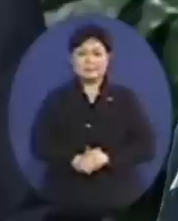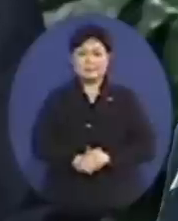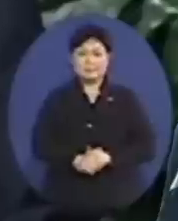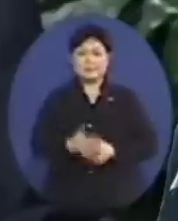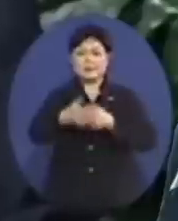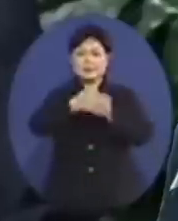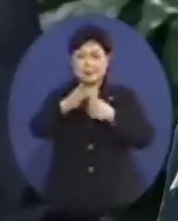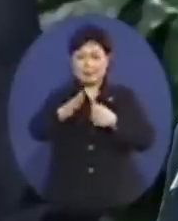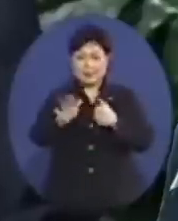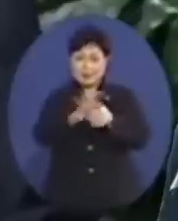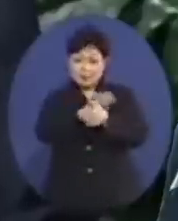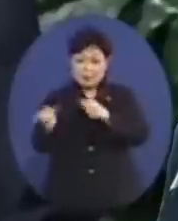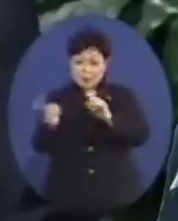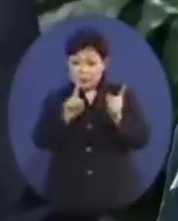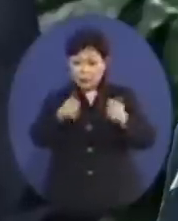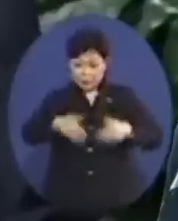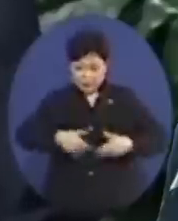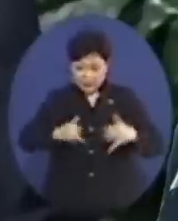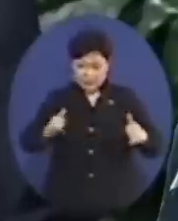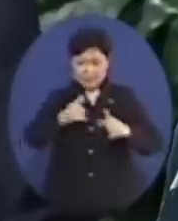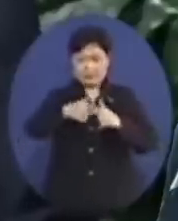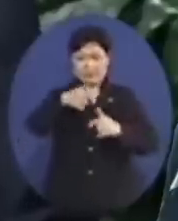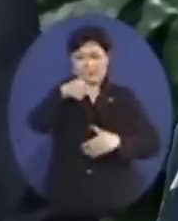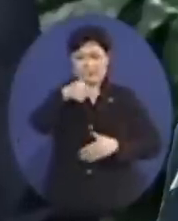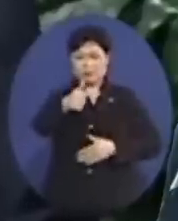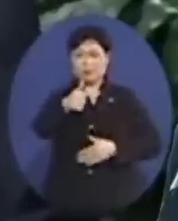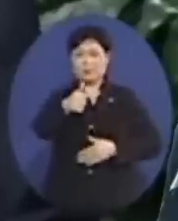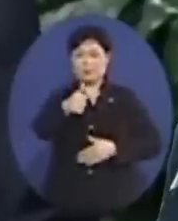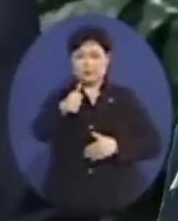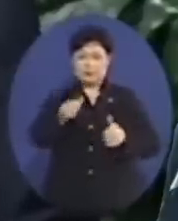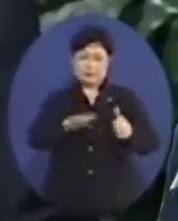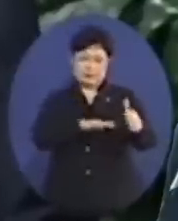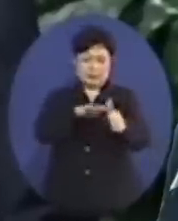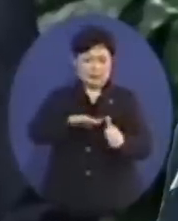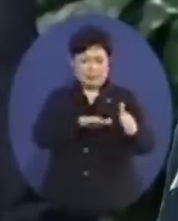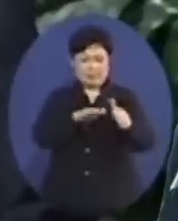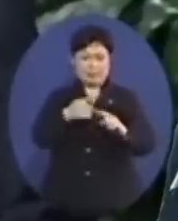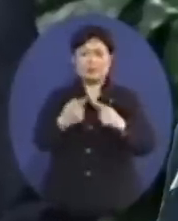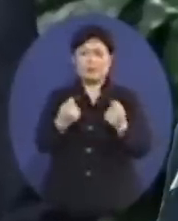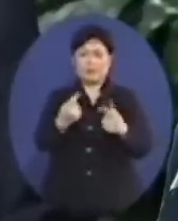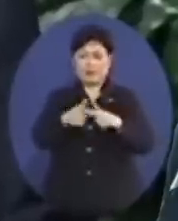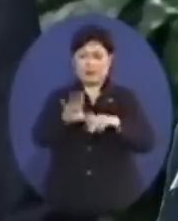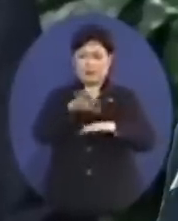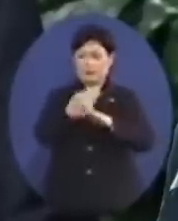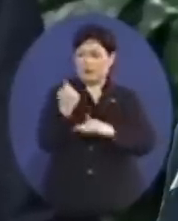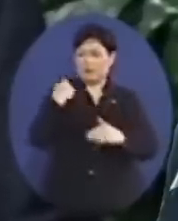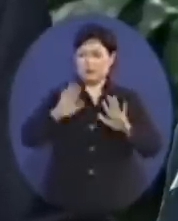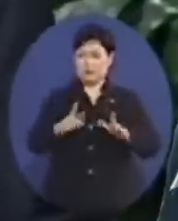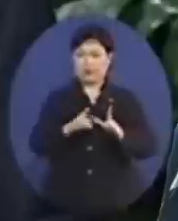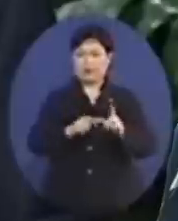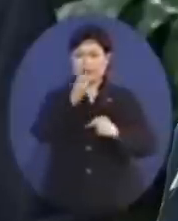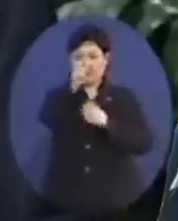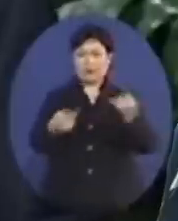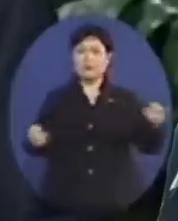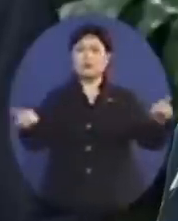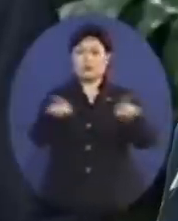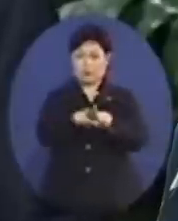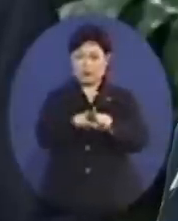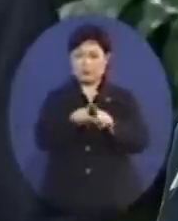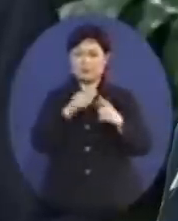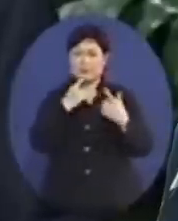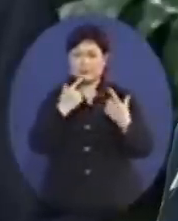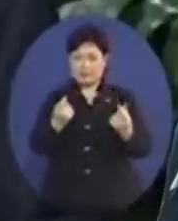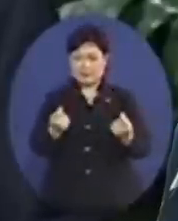그러므로 치료가 필요한 사람이 예수님을 따라 나왔었습니다. 예수 그리스도는 어제나 오늘이나 영원토록